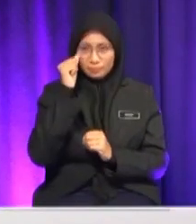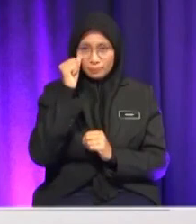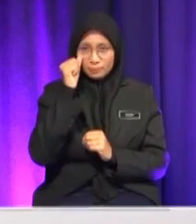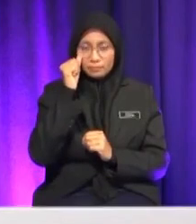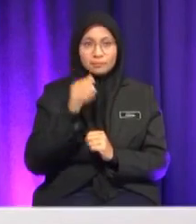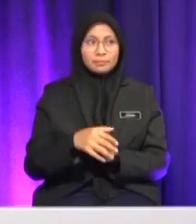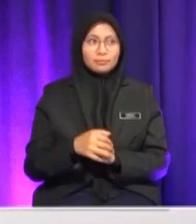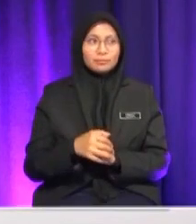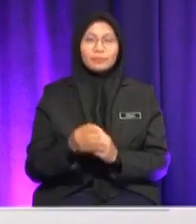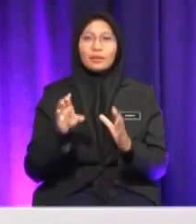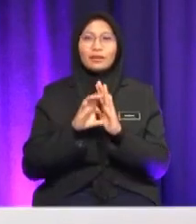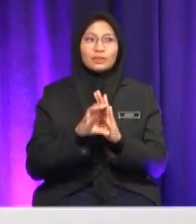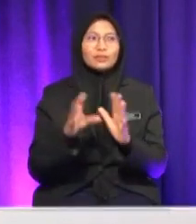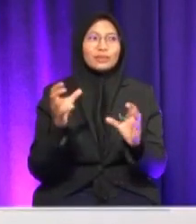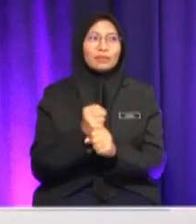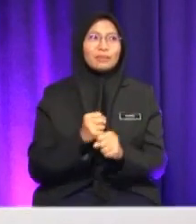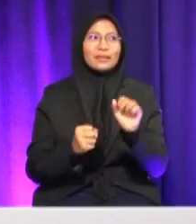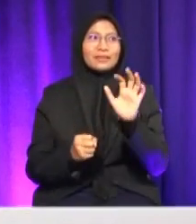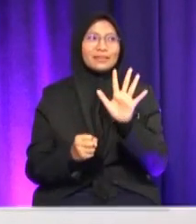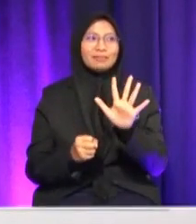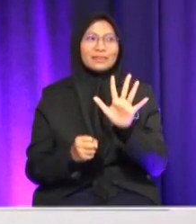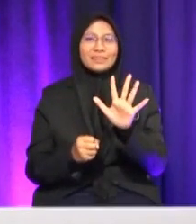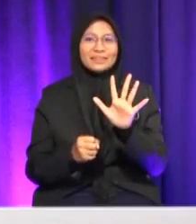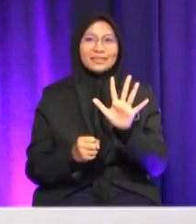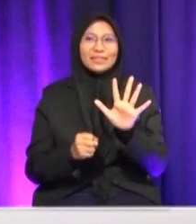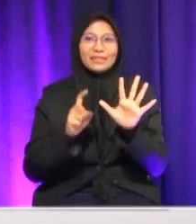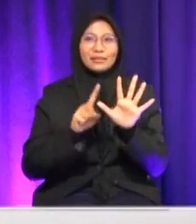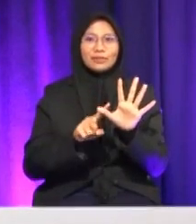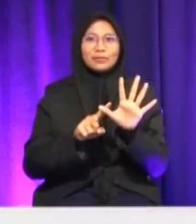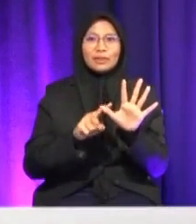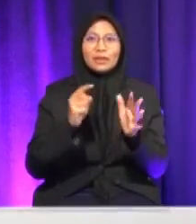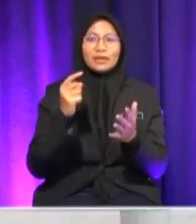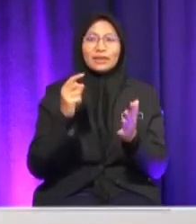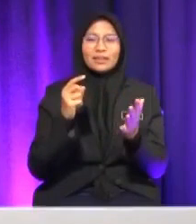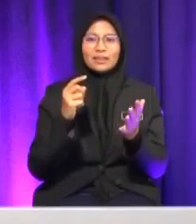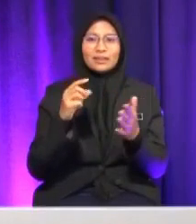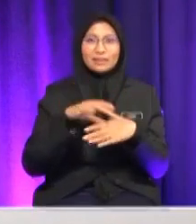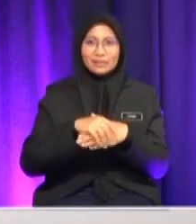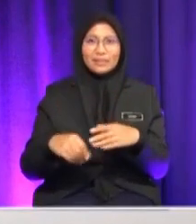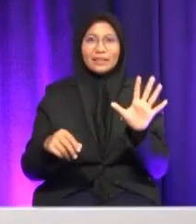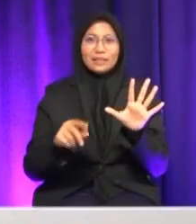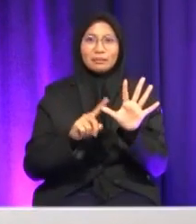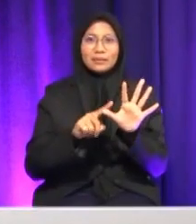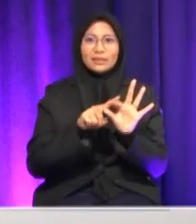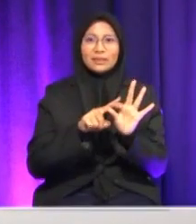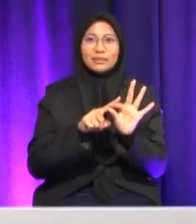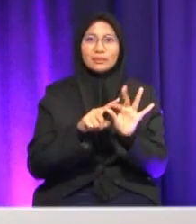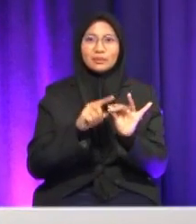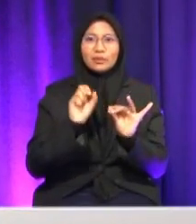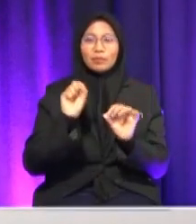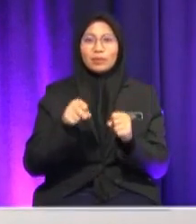Agarkan saya dapat RM5, okay. 2 hingga RM3 saya akan gunakan untuk makanan. Dan yang berlebihan, kalau ada